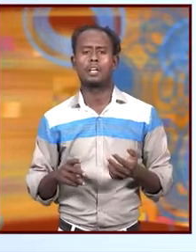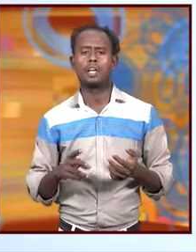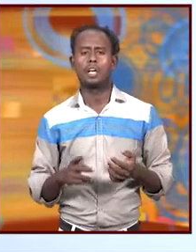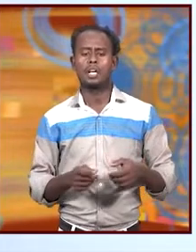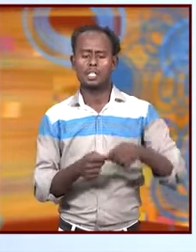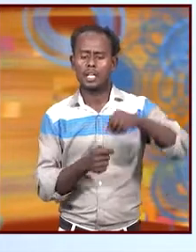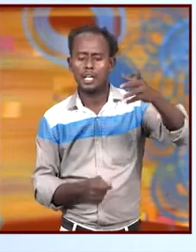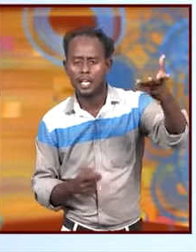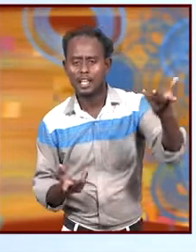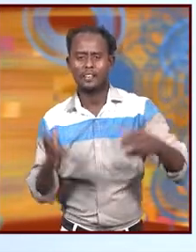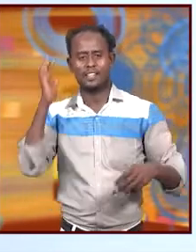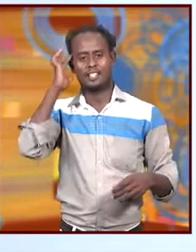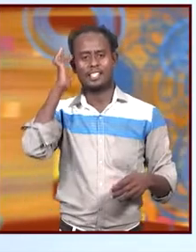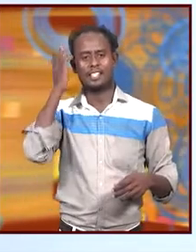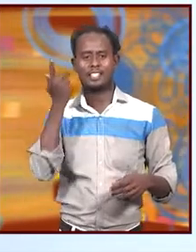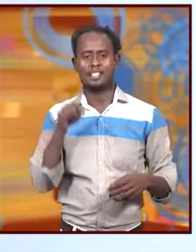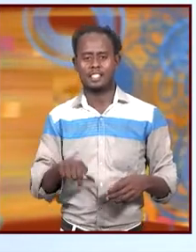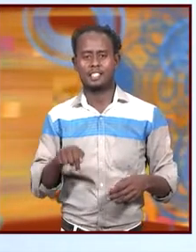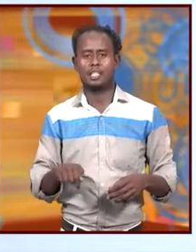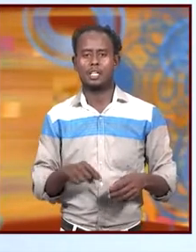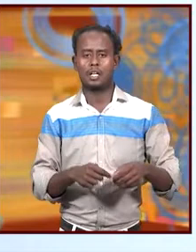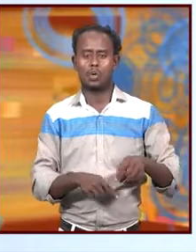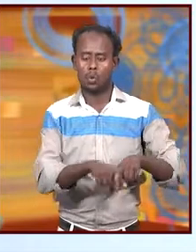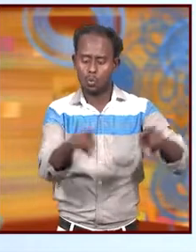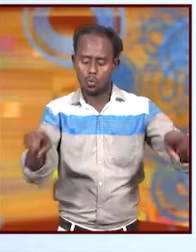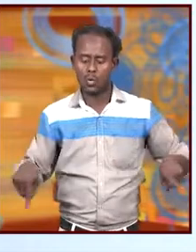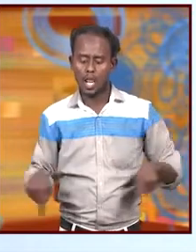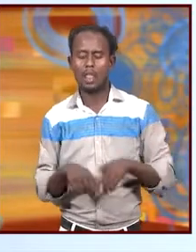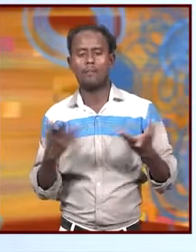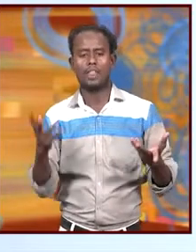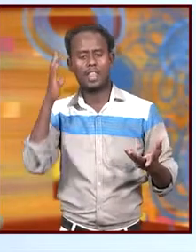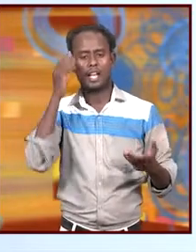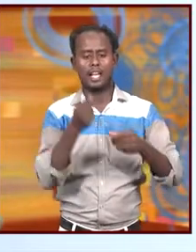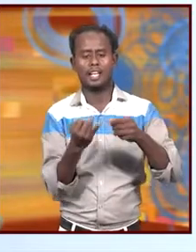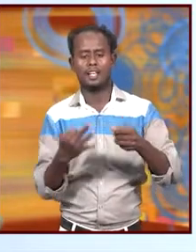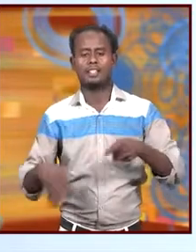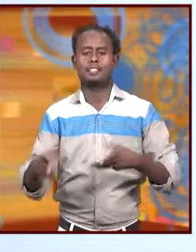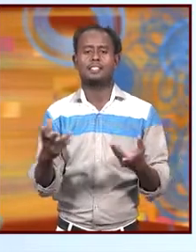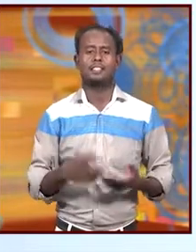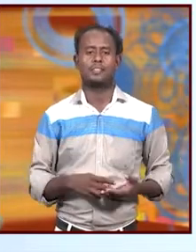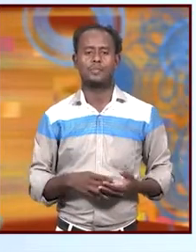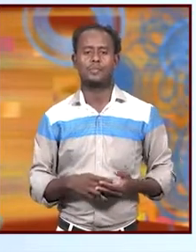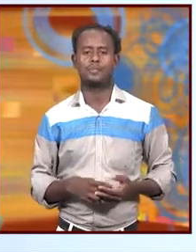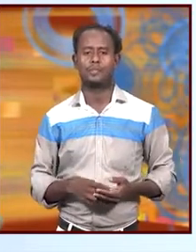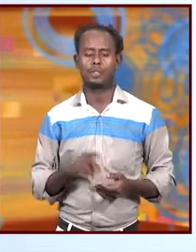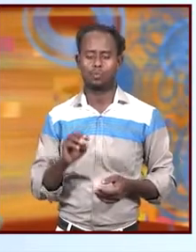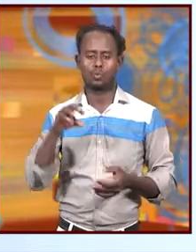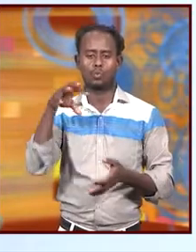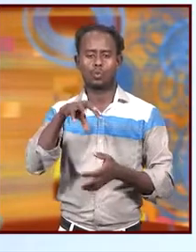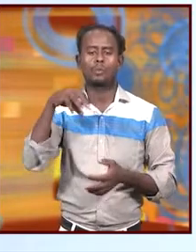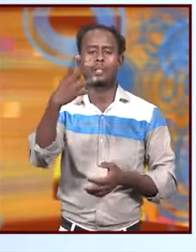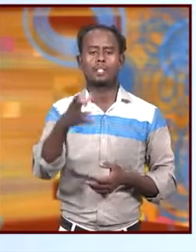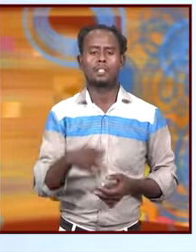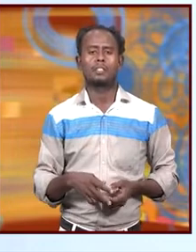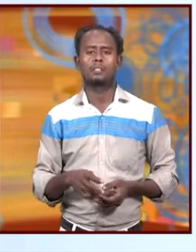அதன் நீளம் என்ன? அதனுடைய சுற்றளவை காண்க. ஆக கொடுக்கப்பட்ட